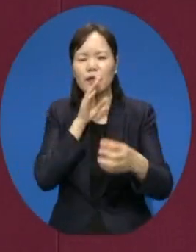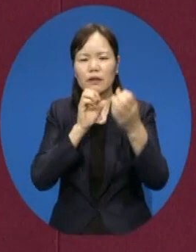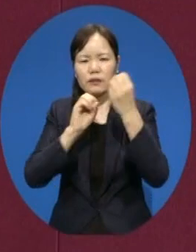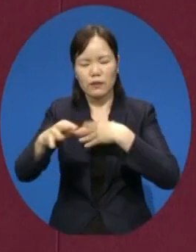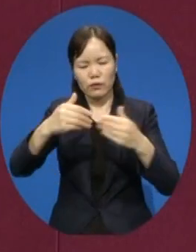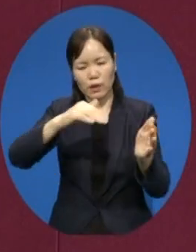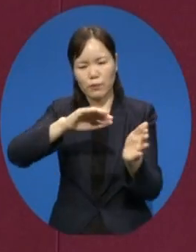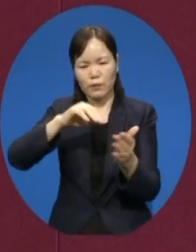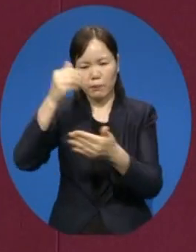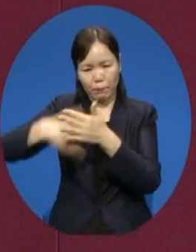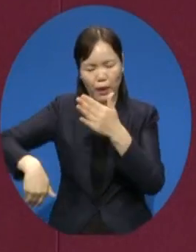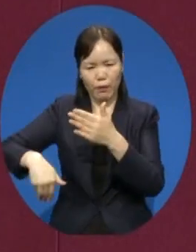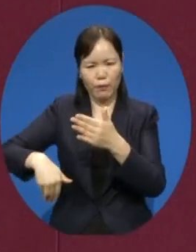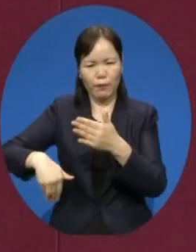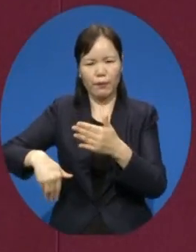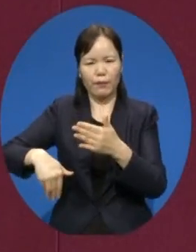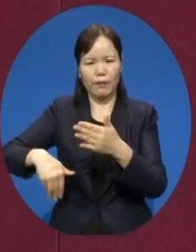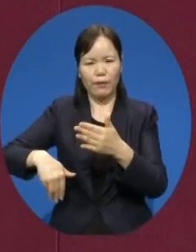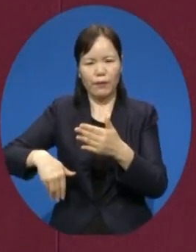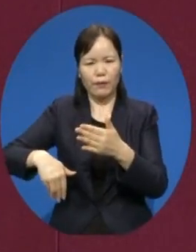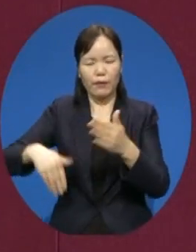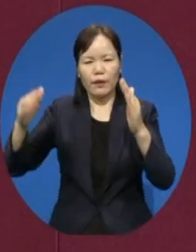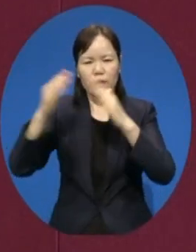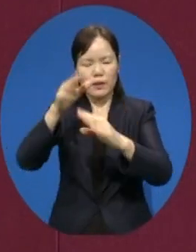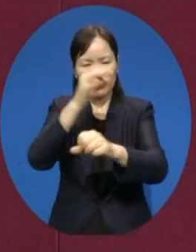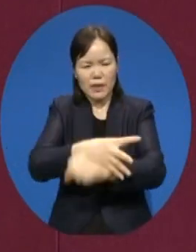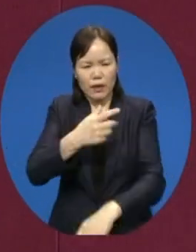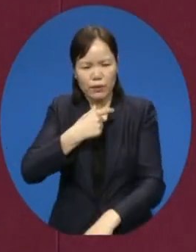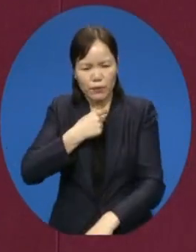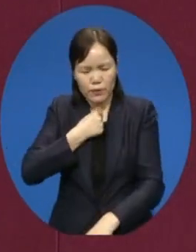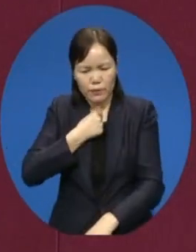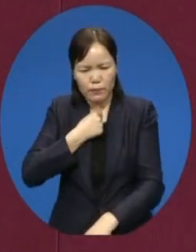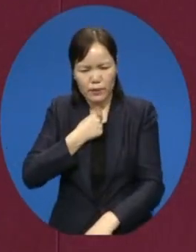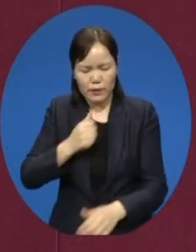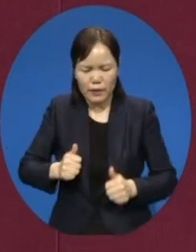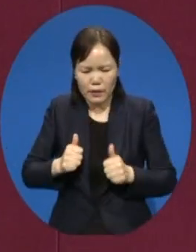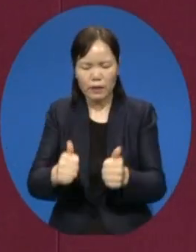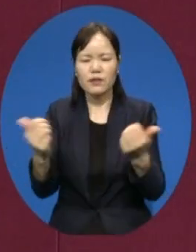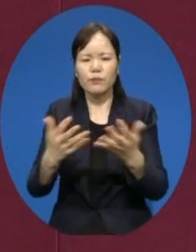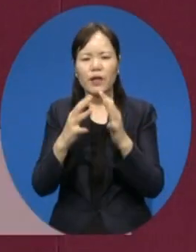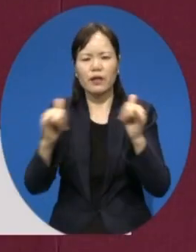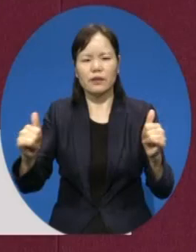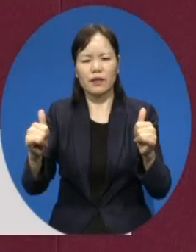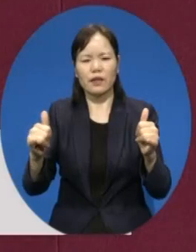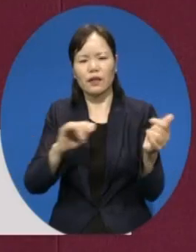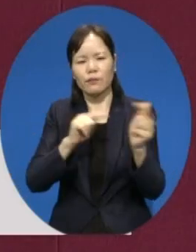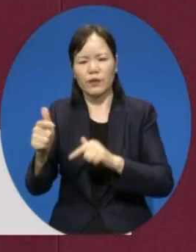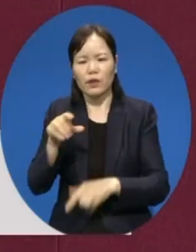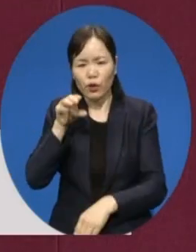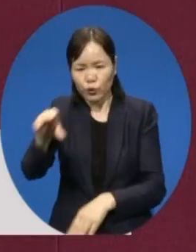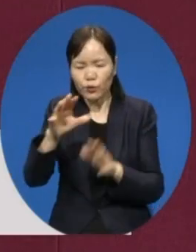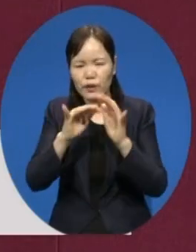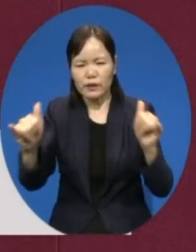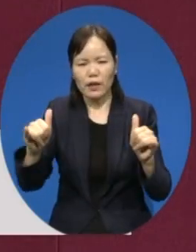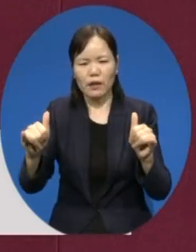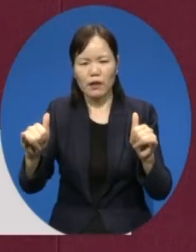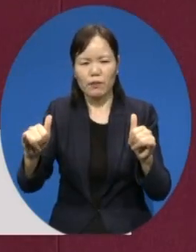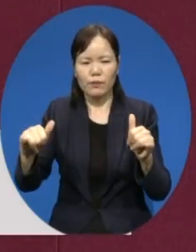놔두고서 잘 집 사려는 열심히 일하는 그런 시민들을 투기 세력으로